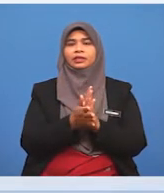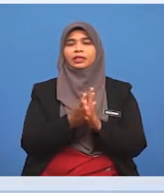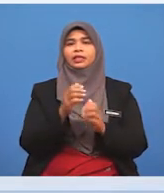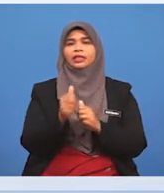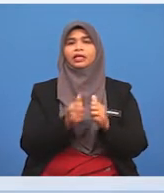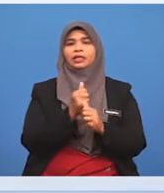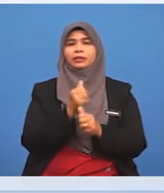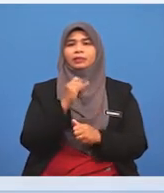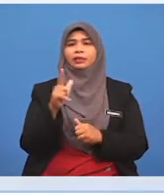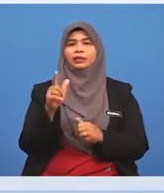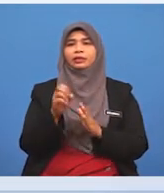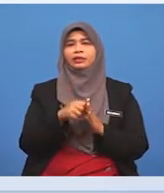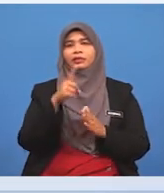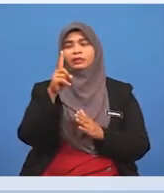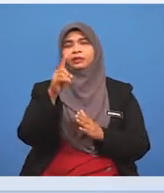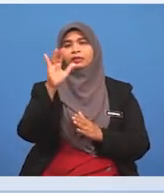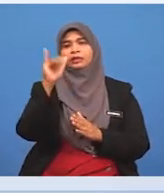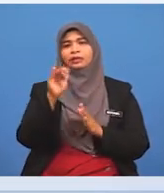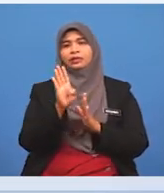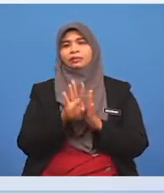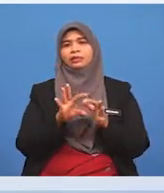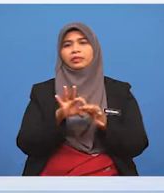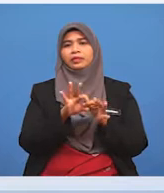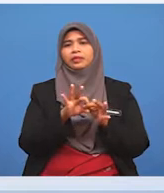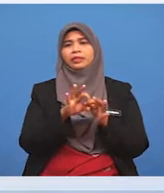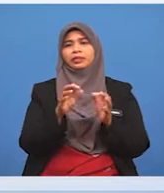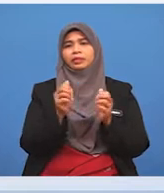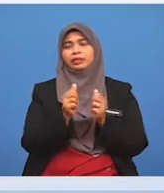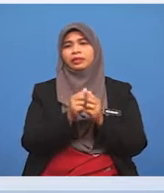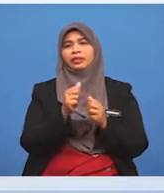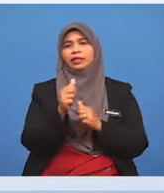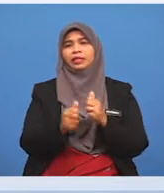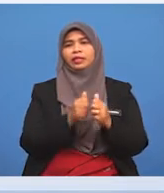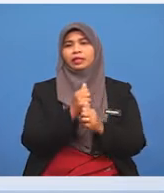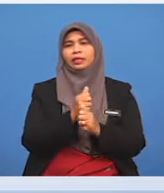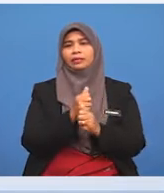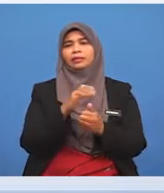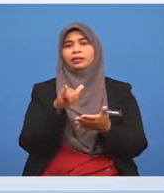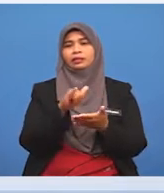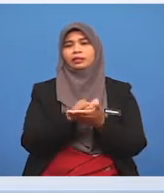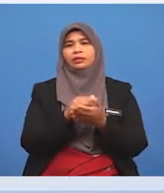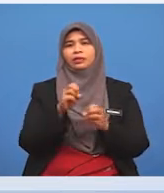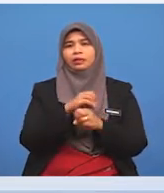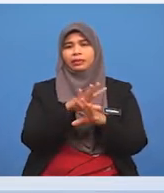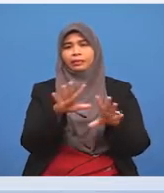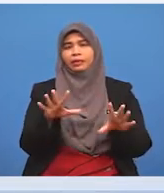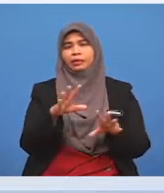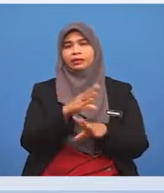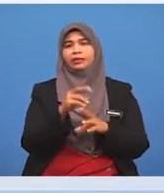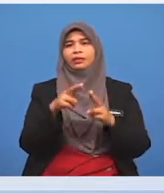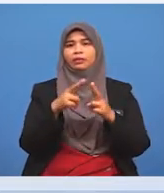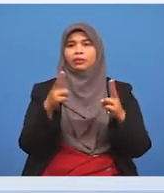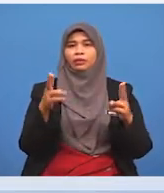kejadian alam ialah sesuatu yang berkaitan dengan alam semesta, iaitu hamparan